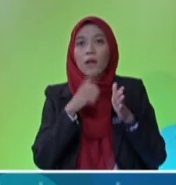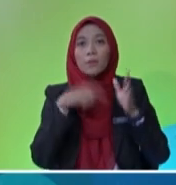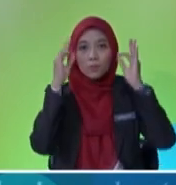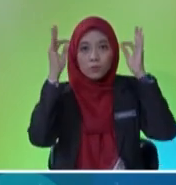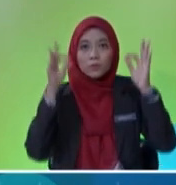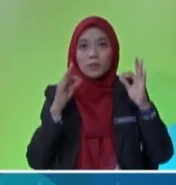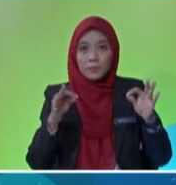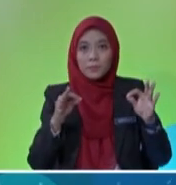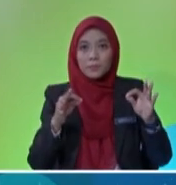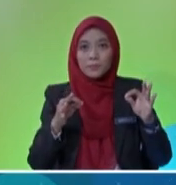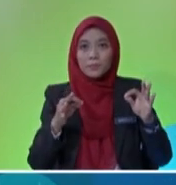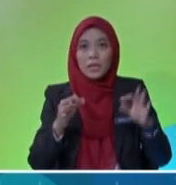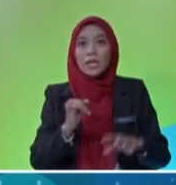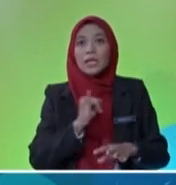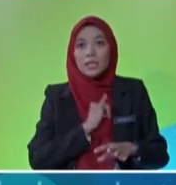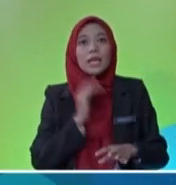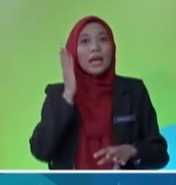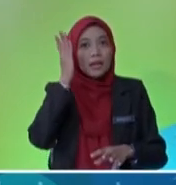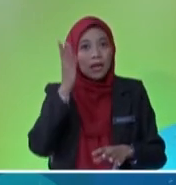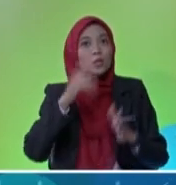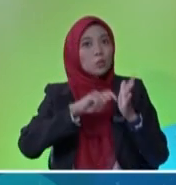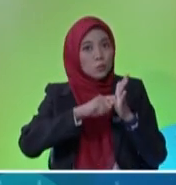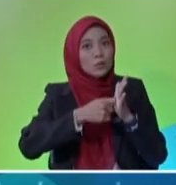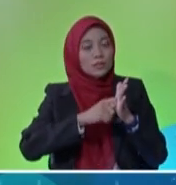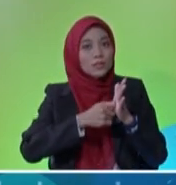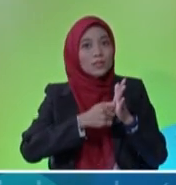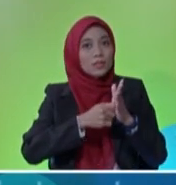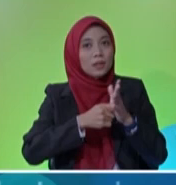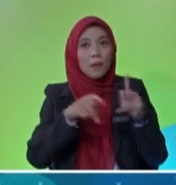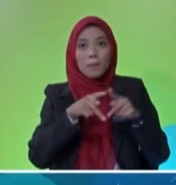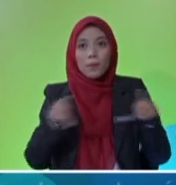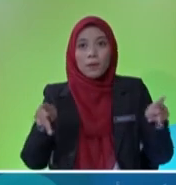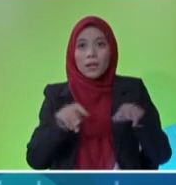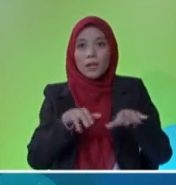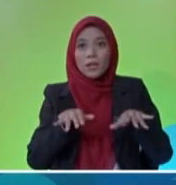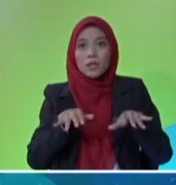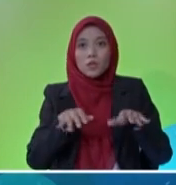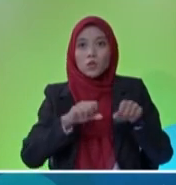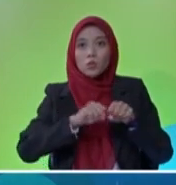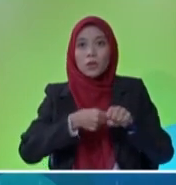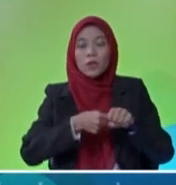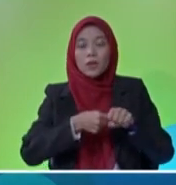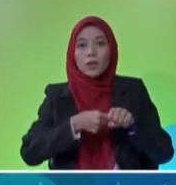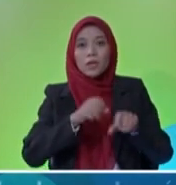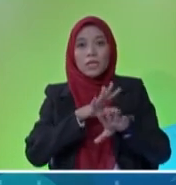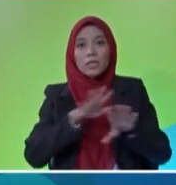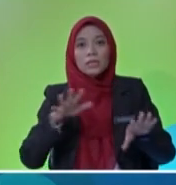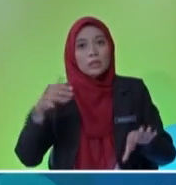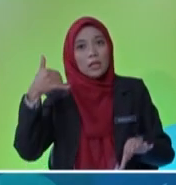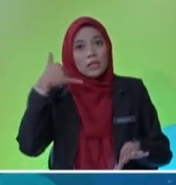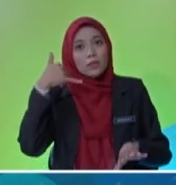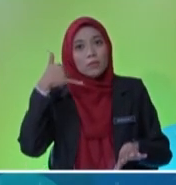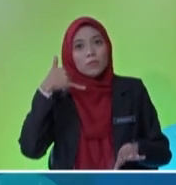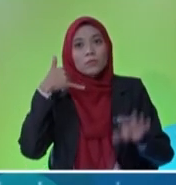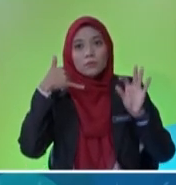yay kunci saya tidak kedai sate taichan Tapi nunggu Smash